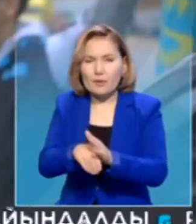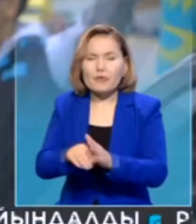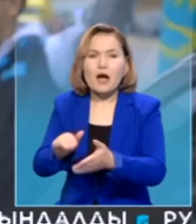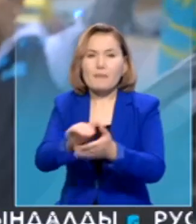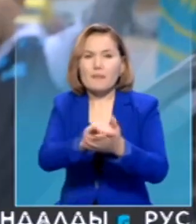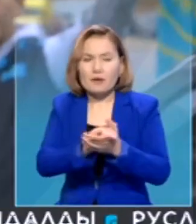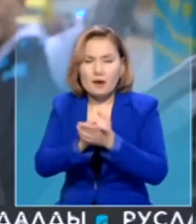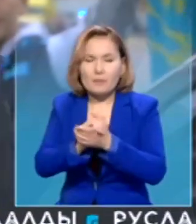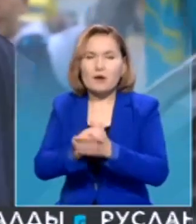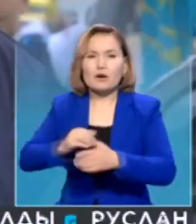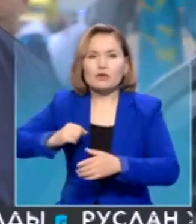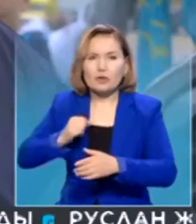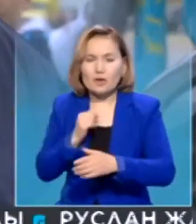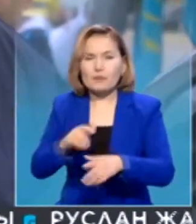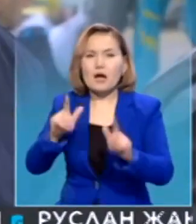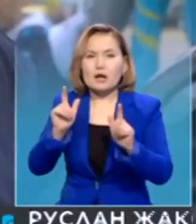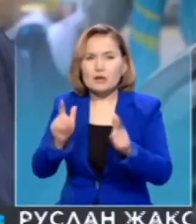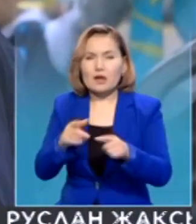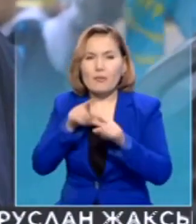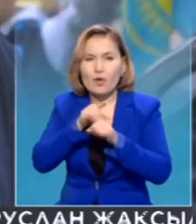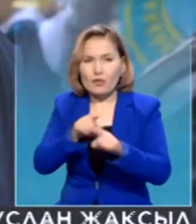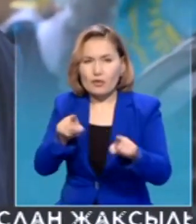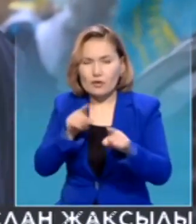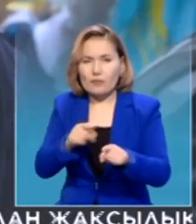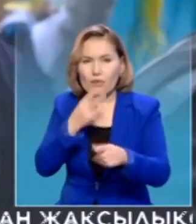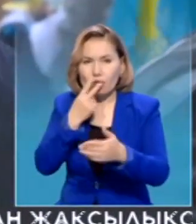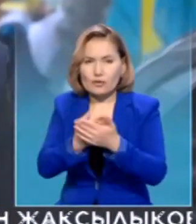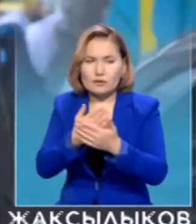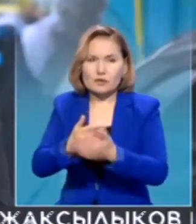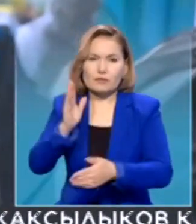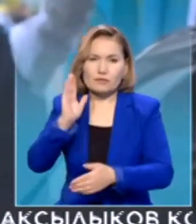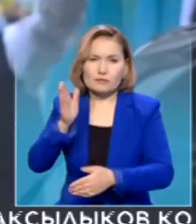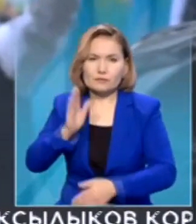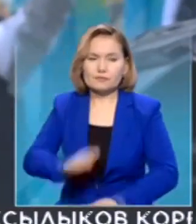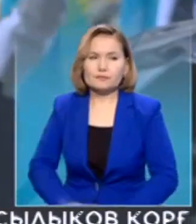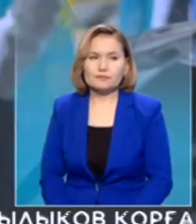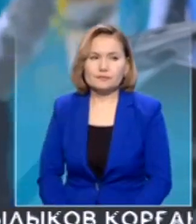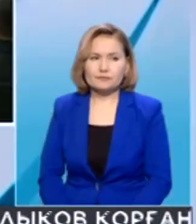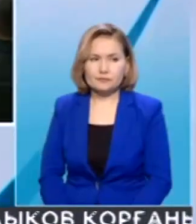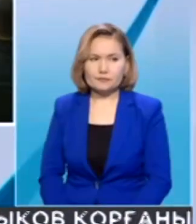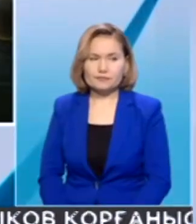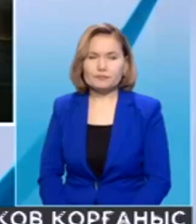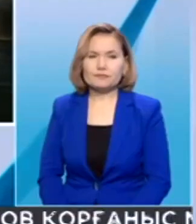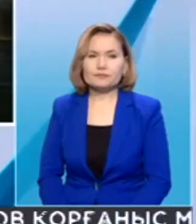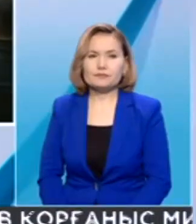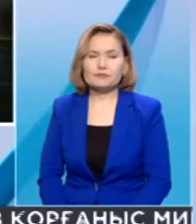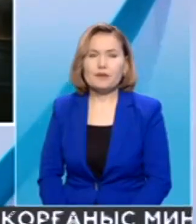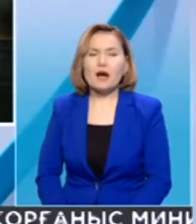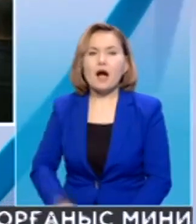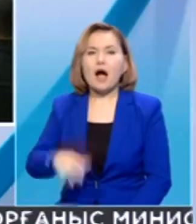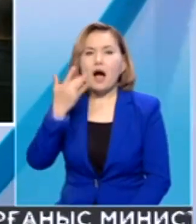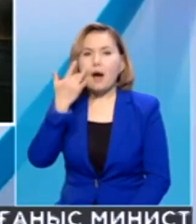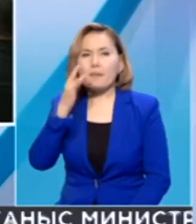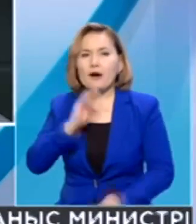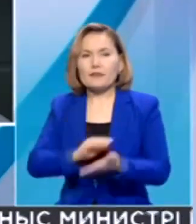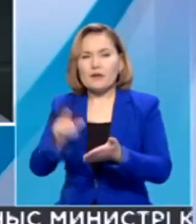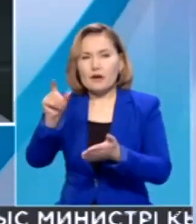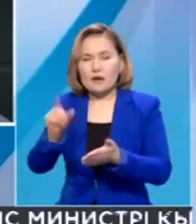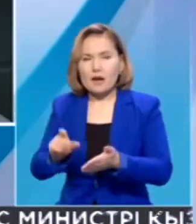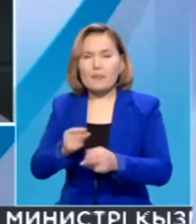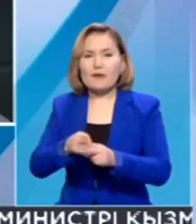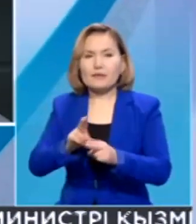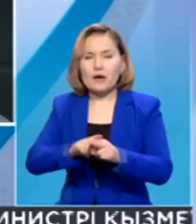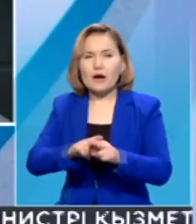бейбітшілік, достық пен келісімді нығайта түсеріне сенімдімін. Америкалық жазушының